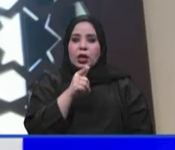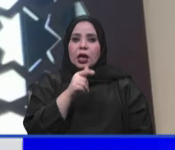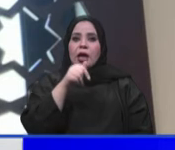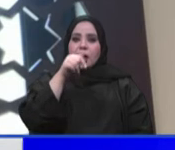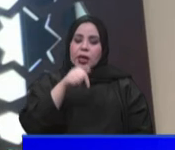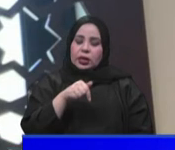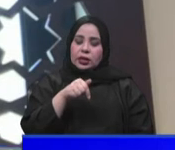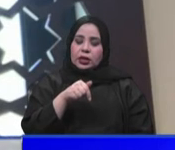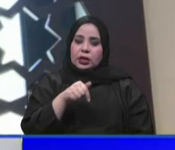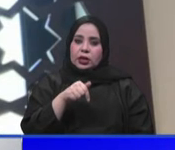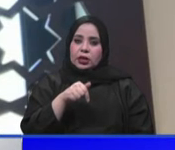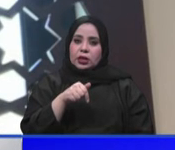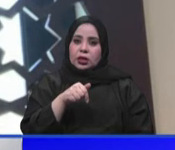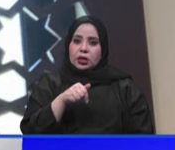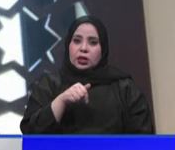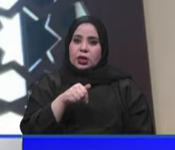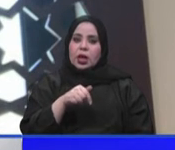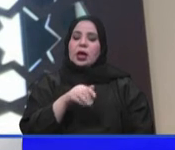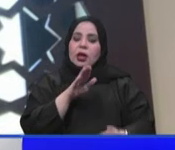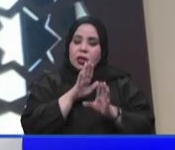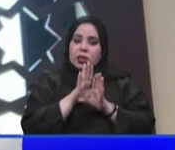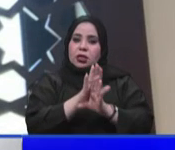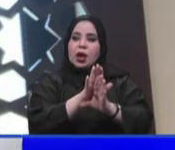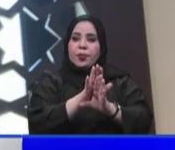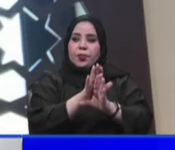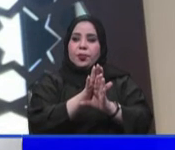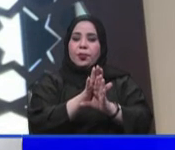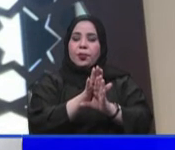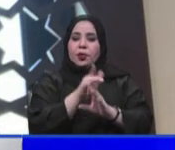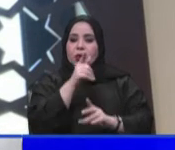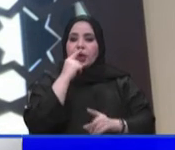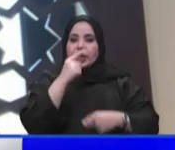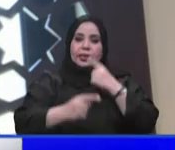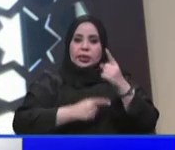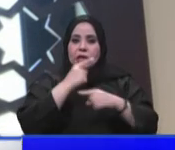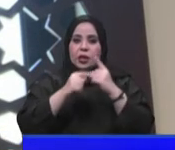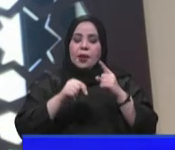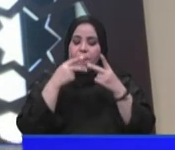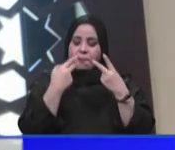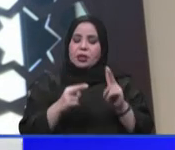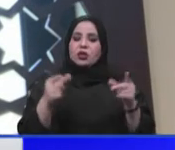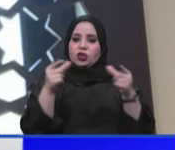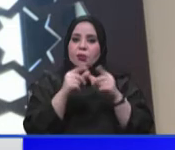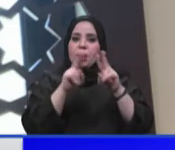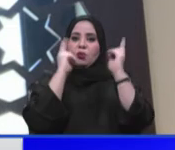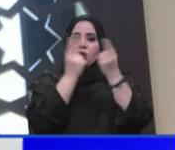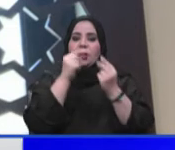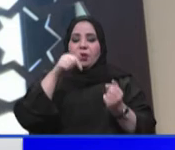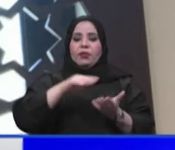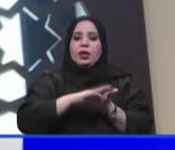الرابع، هذه احنا نسخة نتشرف ان احنا كل سنة يتم استضافتها في مملكة